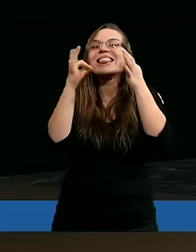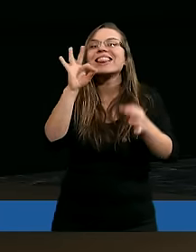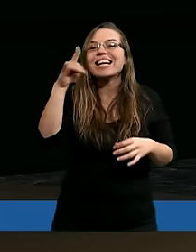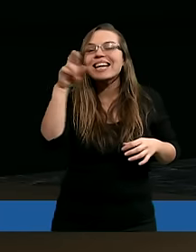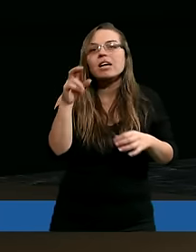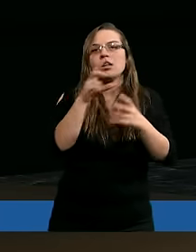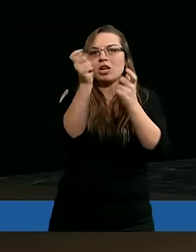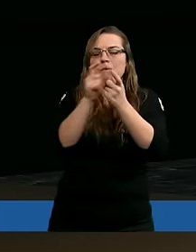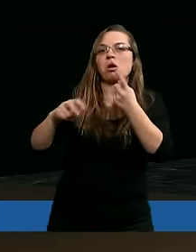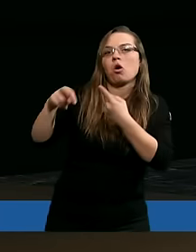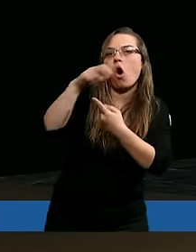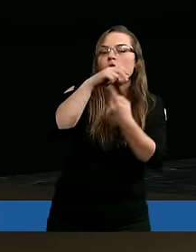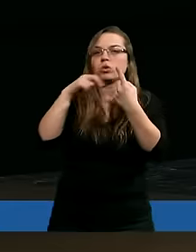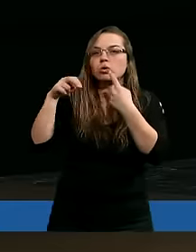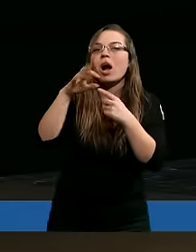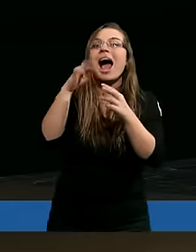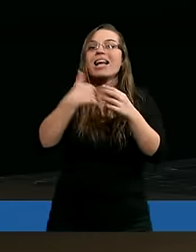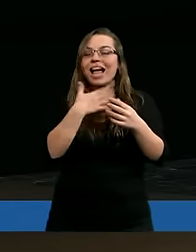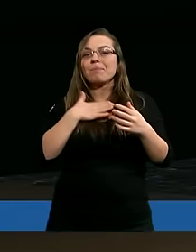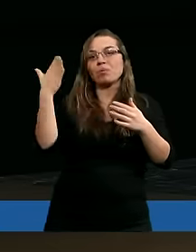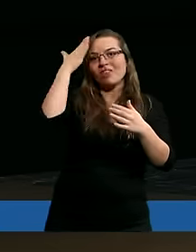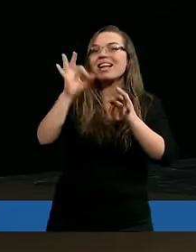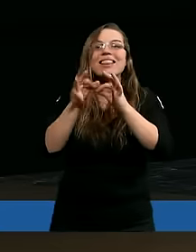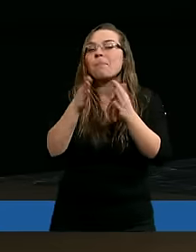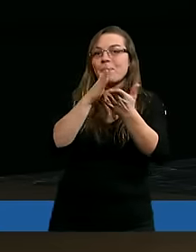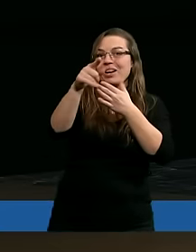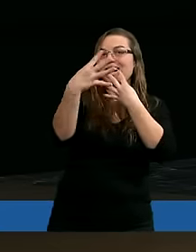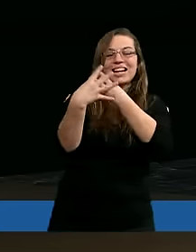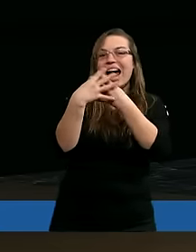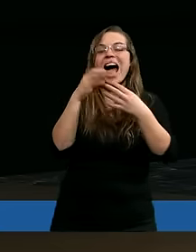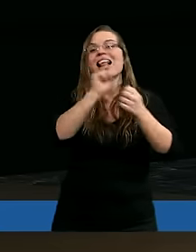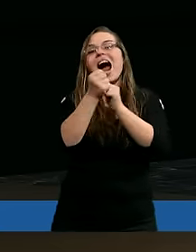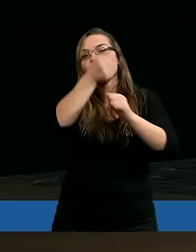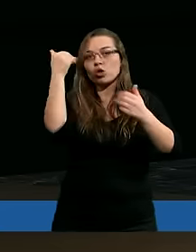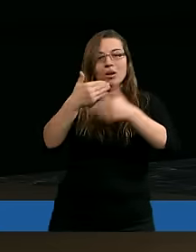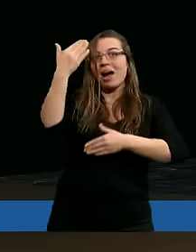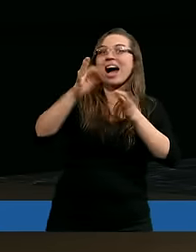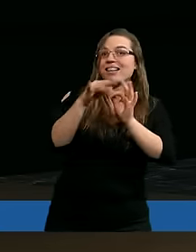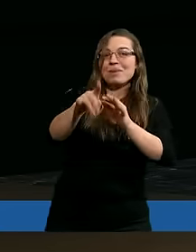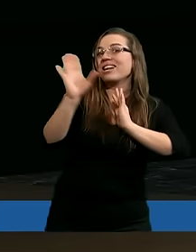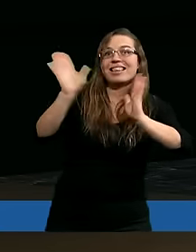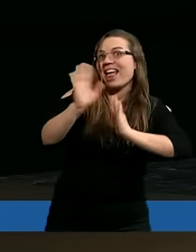I miałam taką świadomość, że gdyby nie dzieliły nas kraty, nie dzieliła nas ta szyba